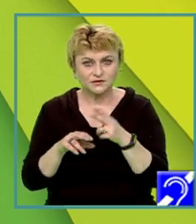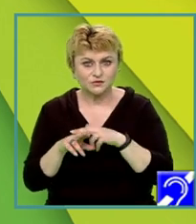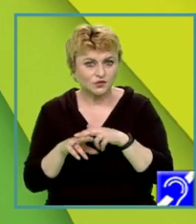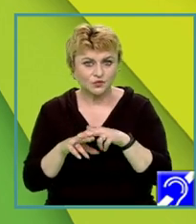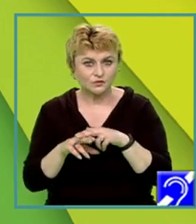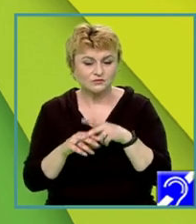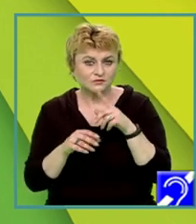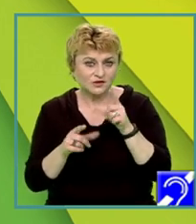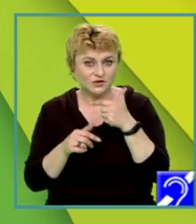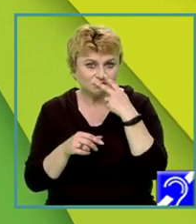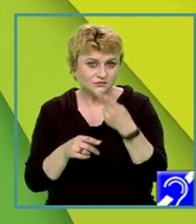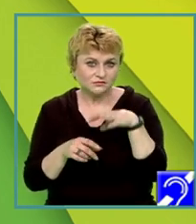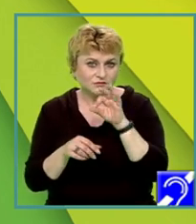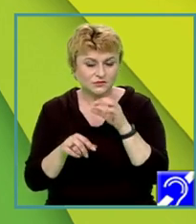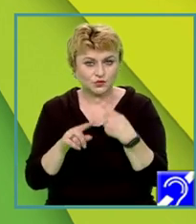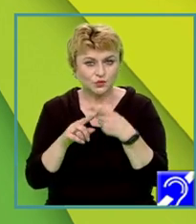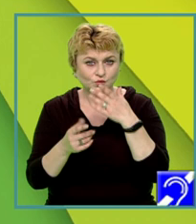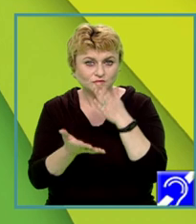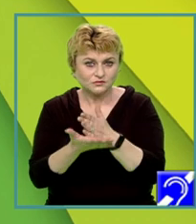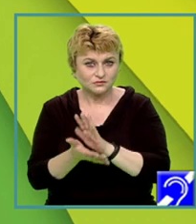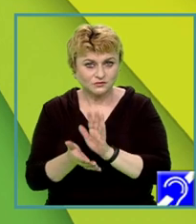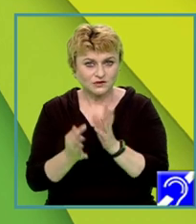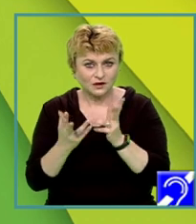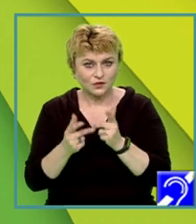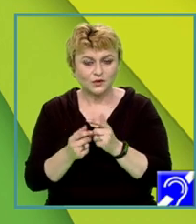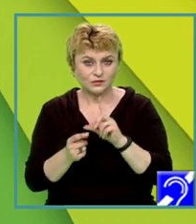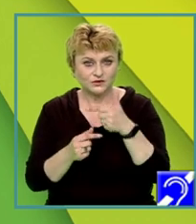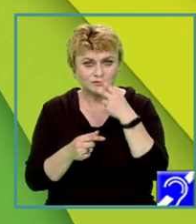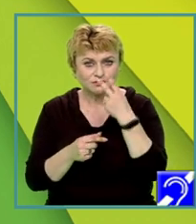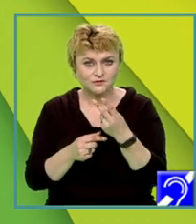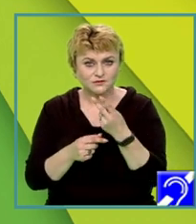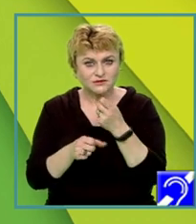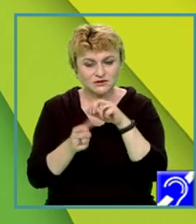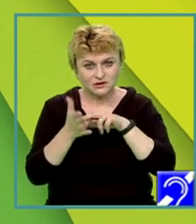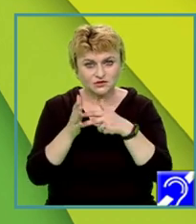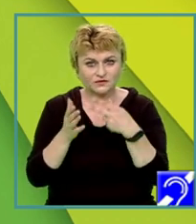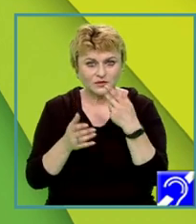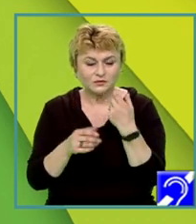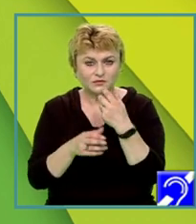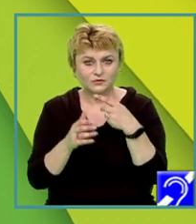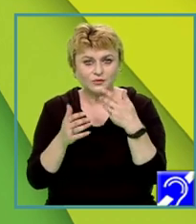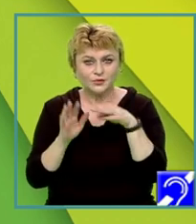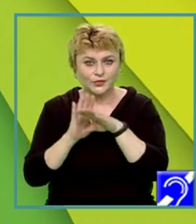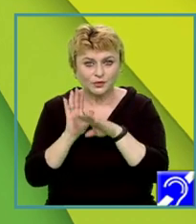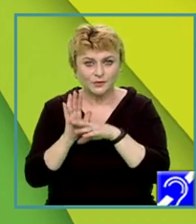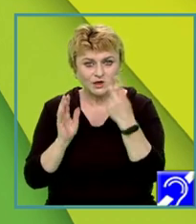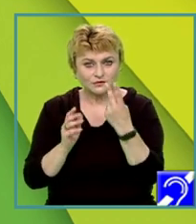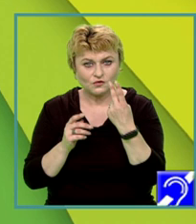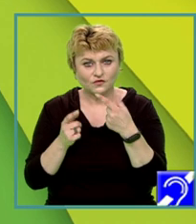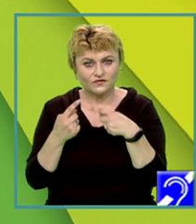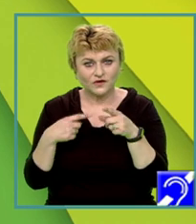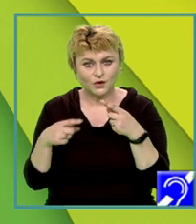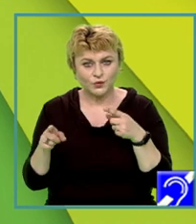precizie putem aborda și această problemă în două maniere diferite depinzând de